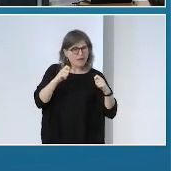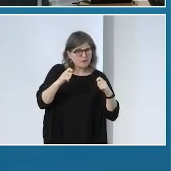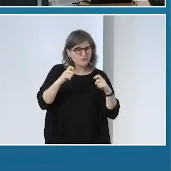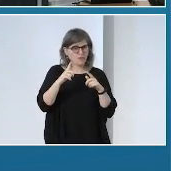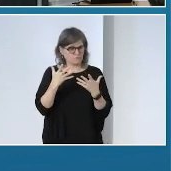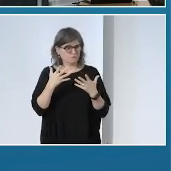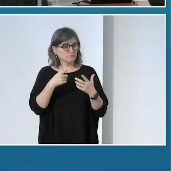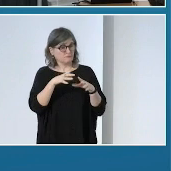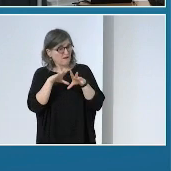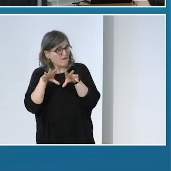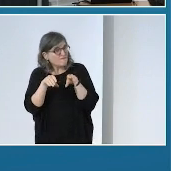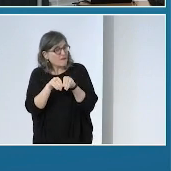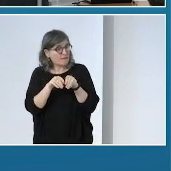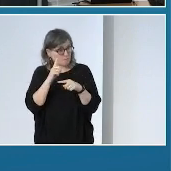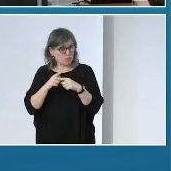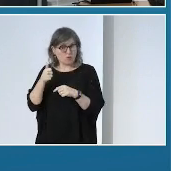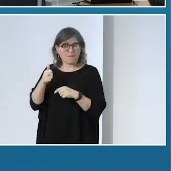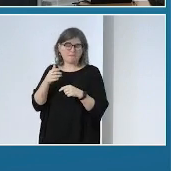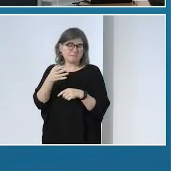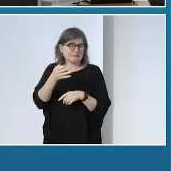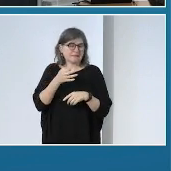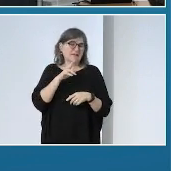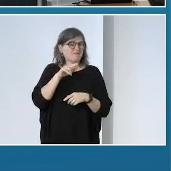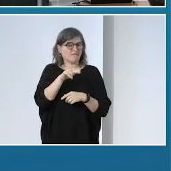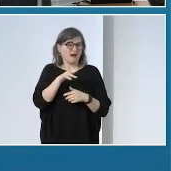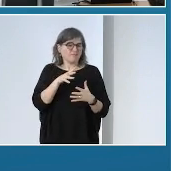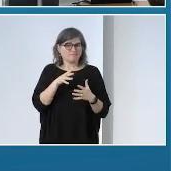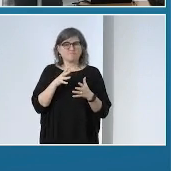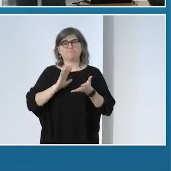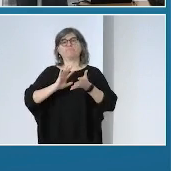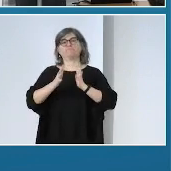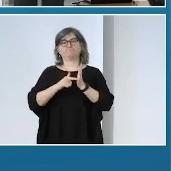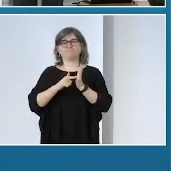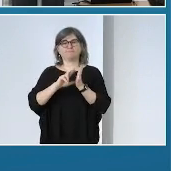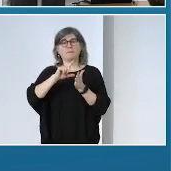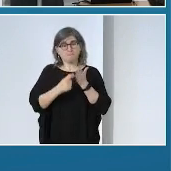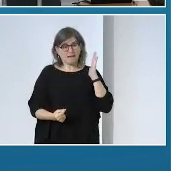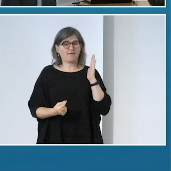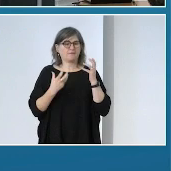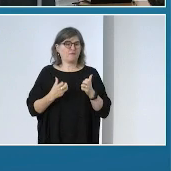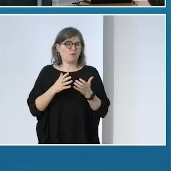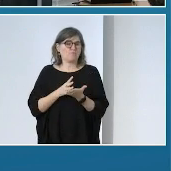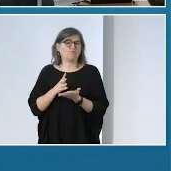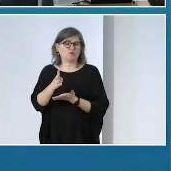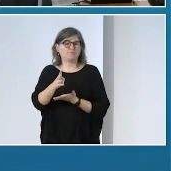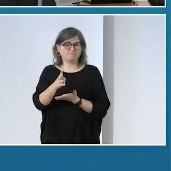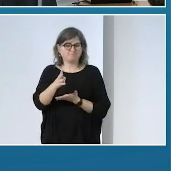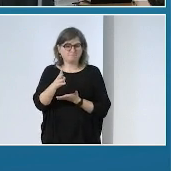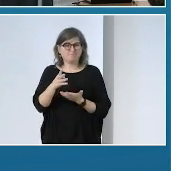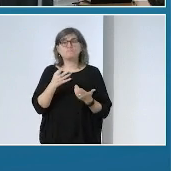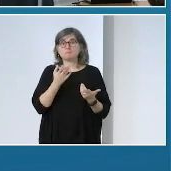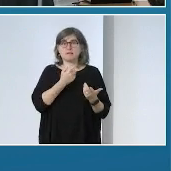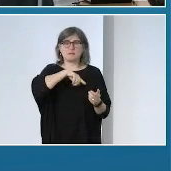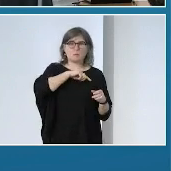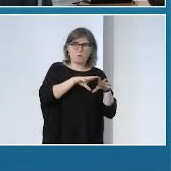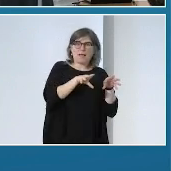puis elle, ils nous montrent qu'ils s'orientent vers un projet bilingue en LSF. Donc du coup, dans l'équipe, on mobilise